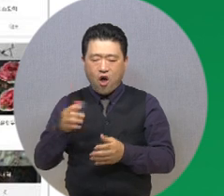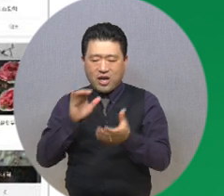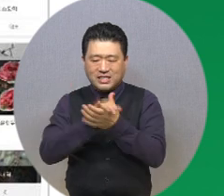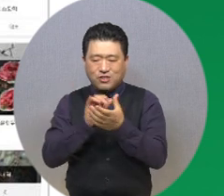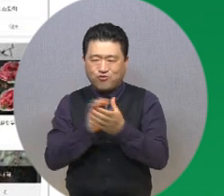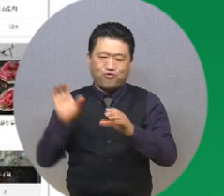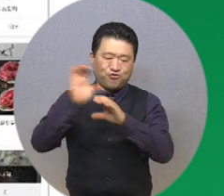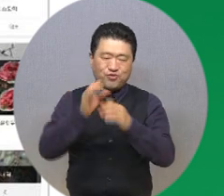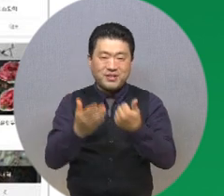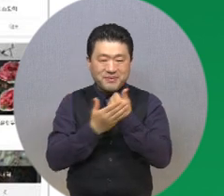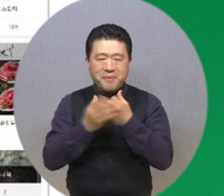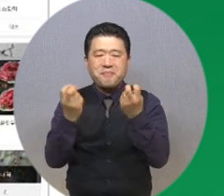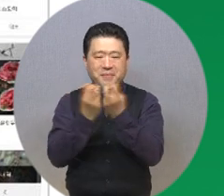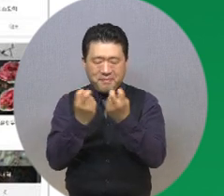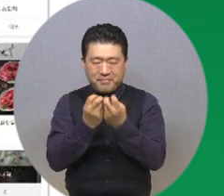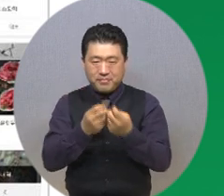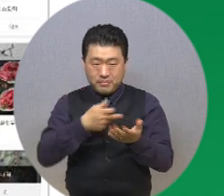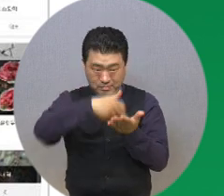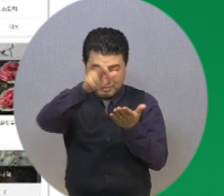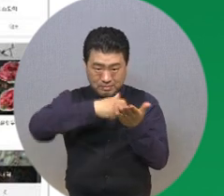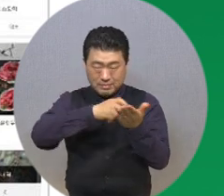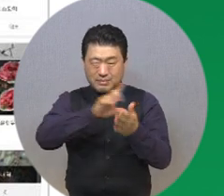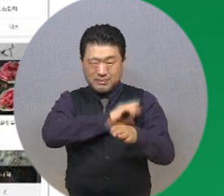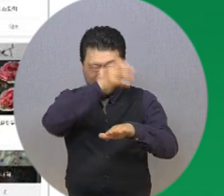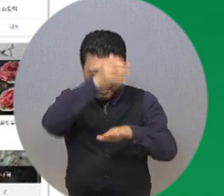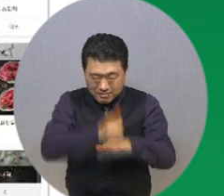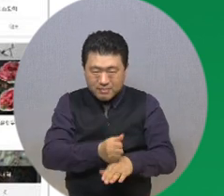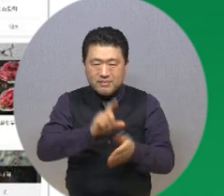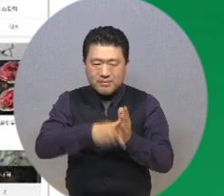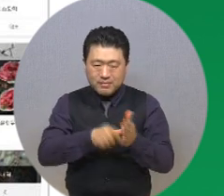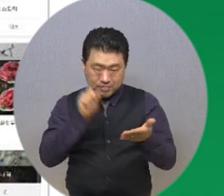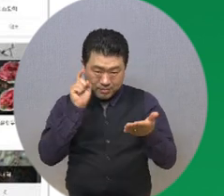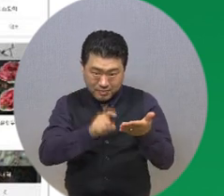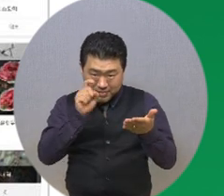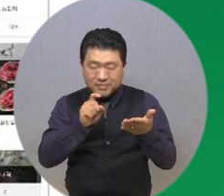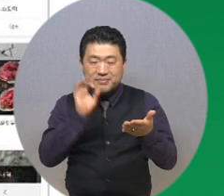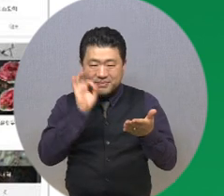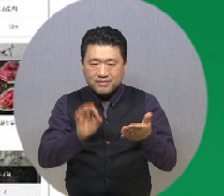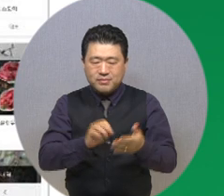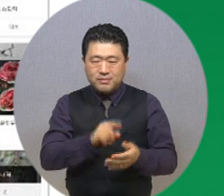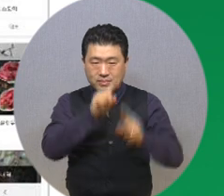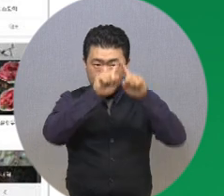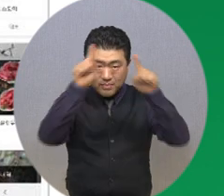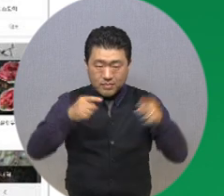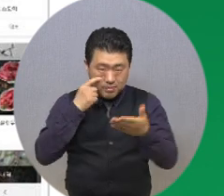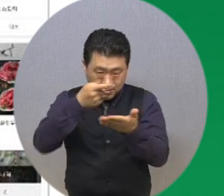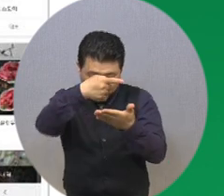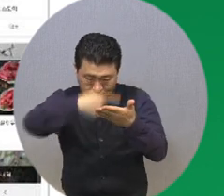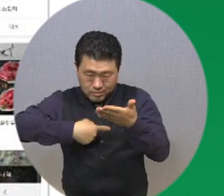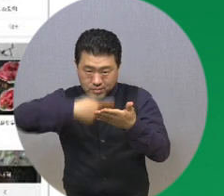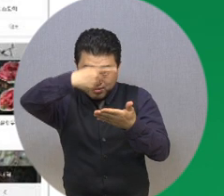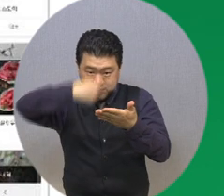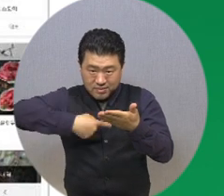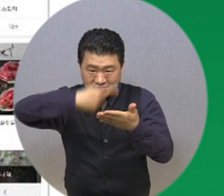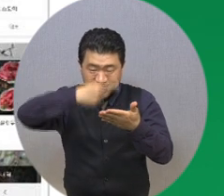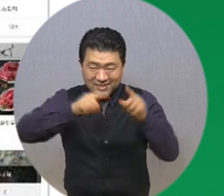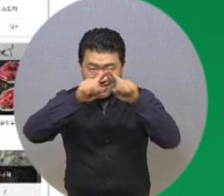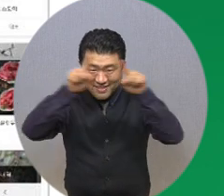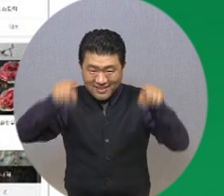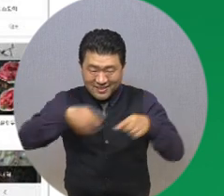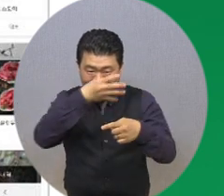안내해드리겠습니다. 카카오톡 채팅창에서 맨 하단에 이 클릭하시면은 QR코드 스캔할 수 있게끔 나옵니다. 그리고